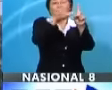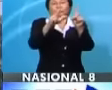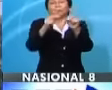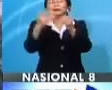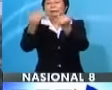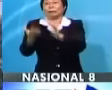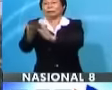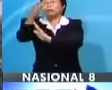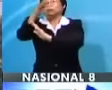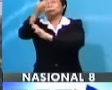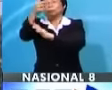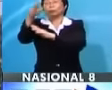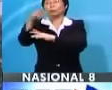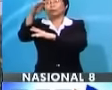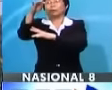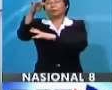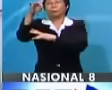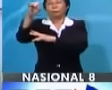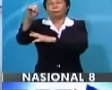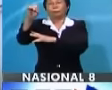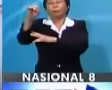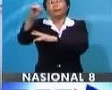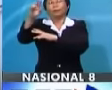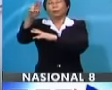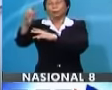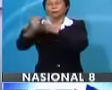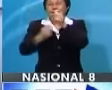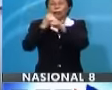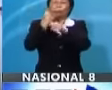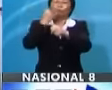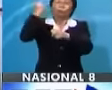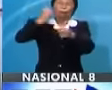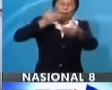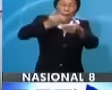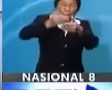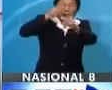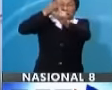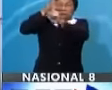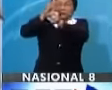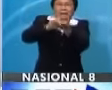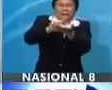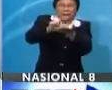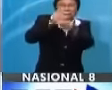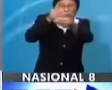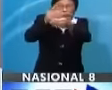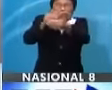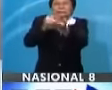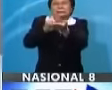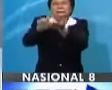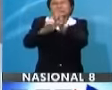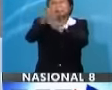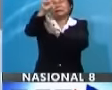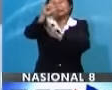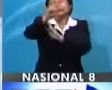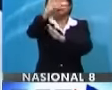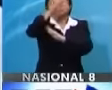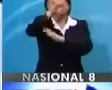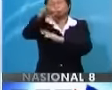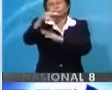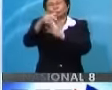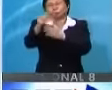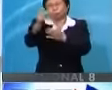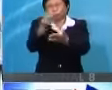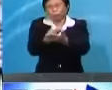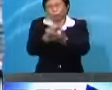kepada $10,808 Amerika tahun lalu, menghampiri sasaran berpendapatan tinggi sekitar $15,000